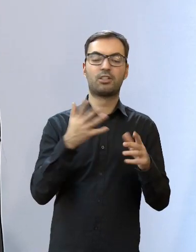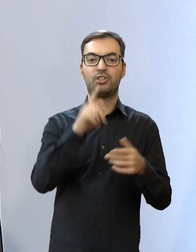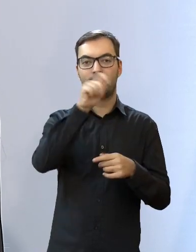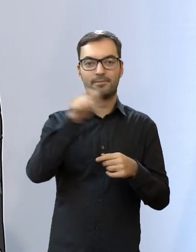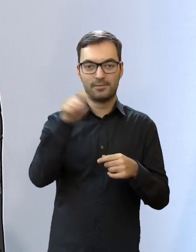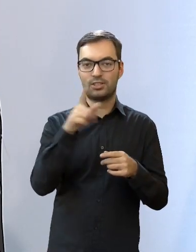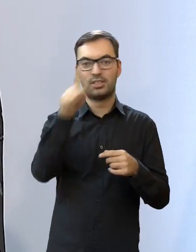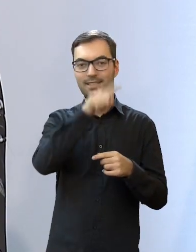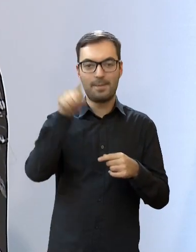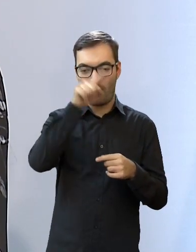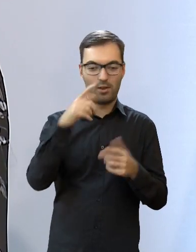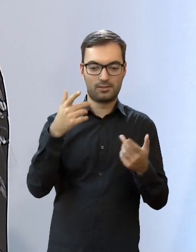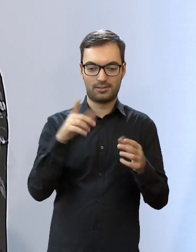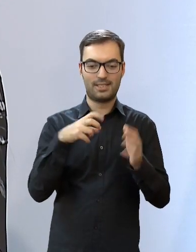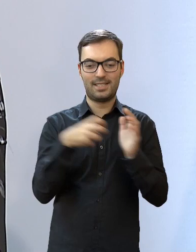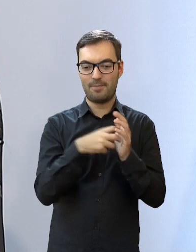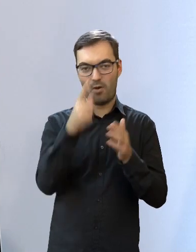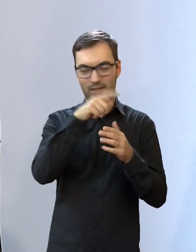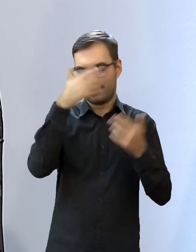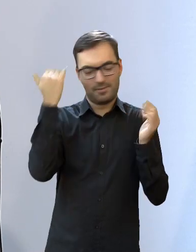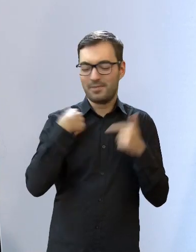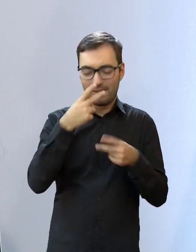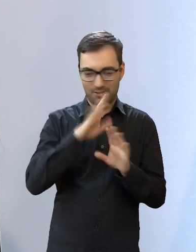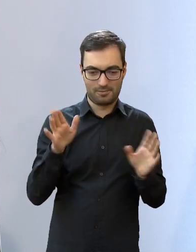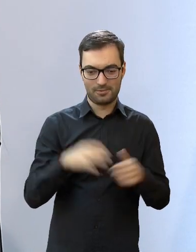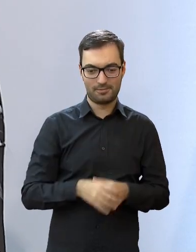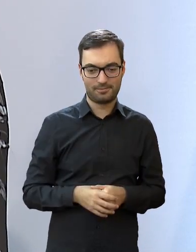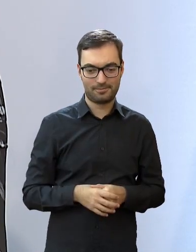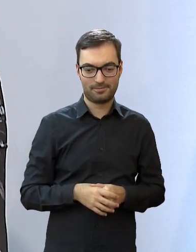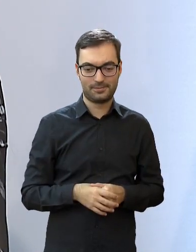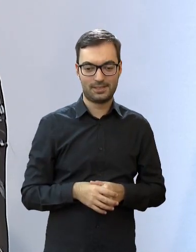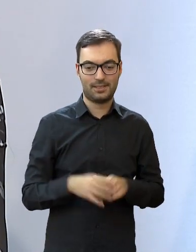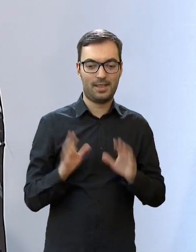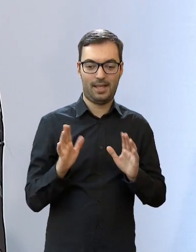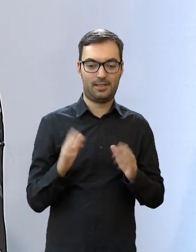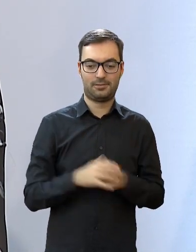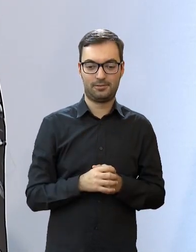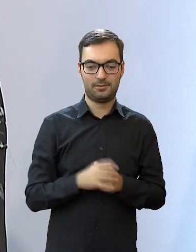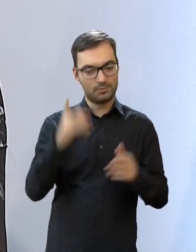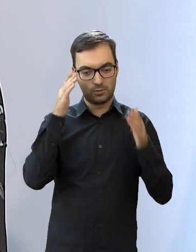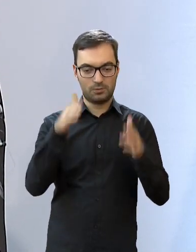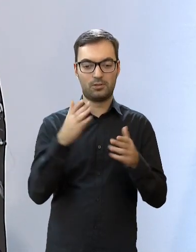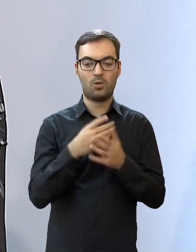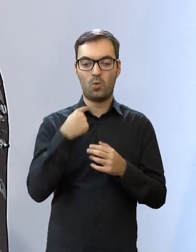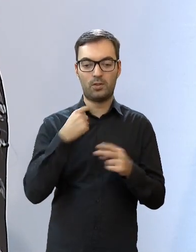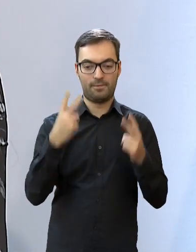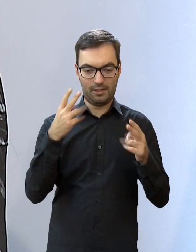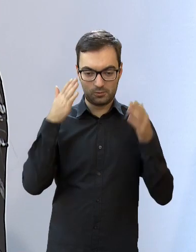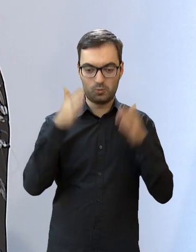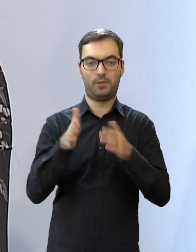bo o to pani pyta, no takiej informacji nie będziemy mieć. Także, a na razie koncentrujemy się na głosach ważnych.